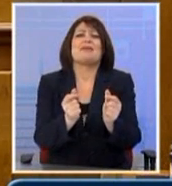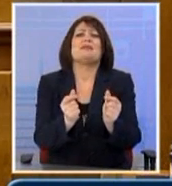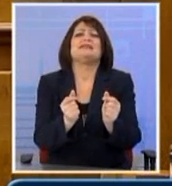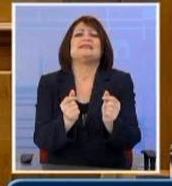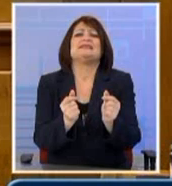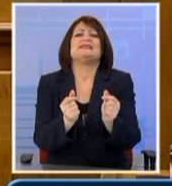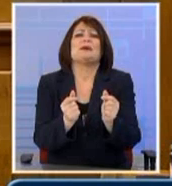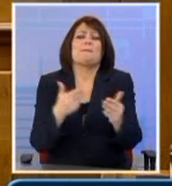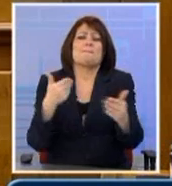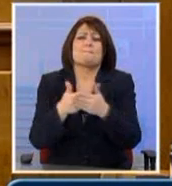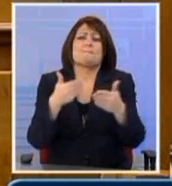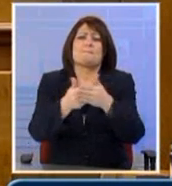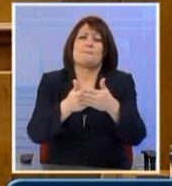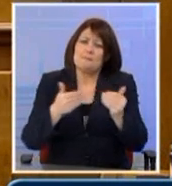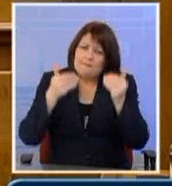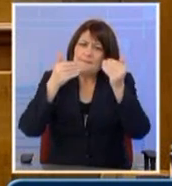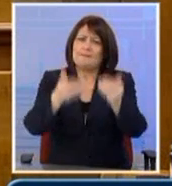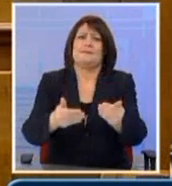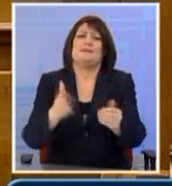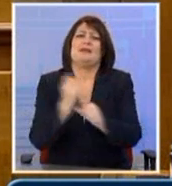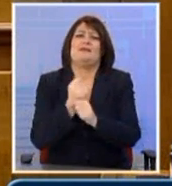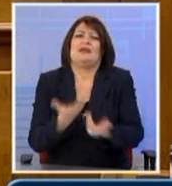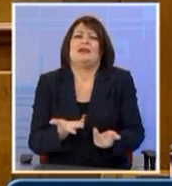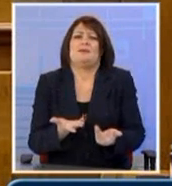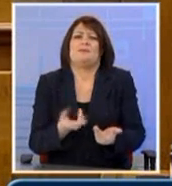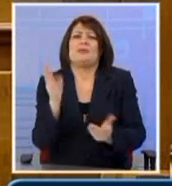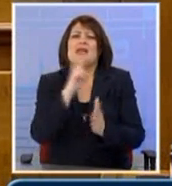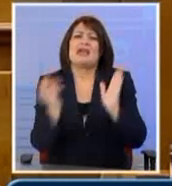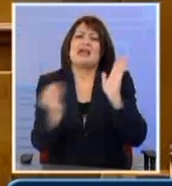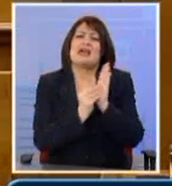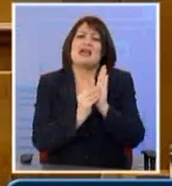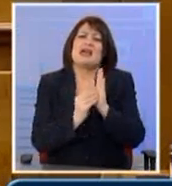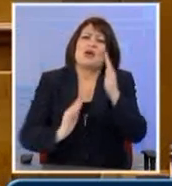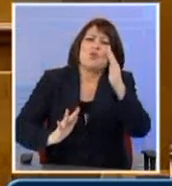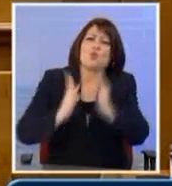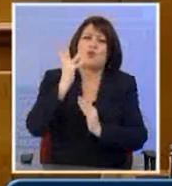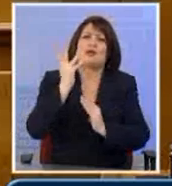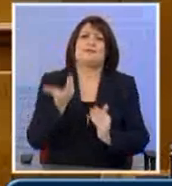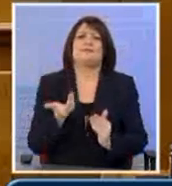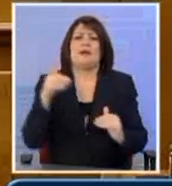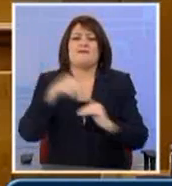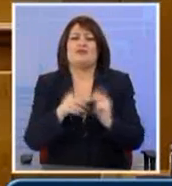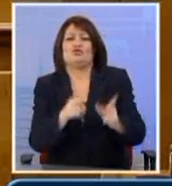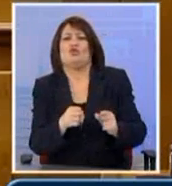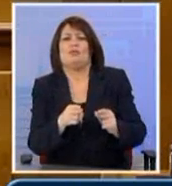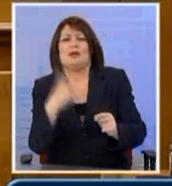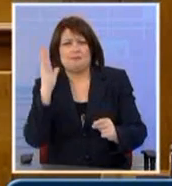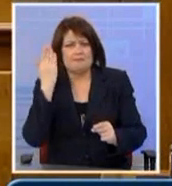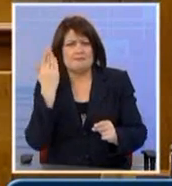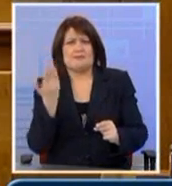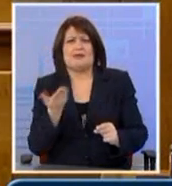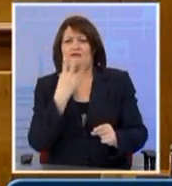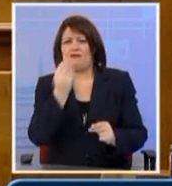των λικτοτήτων όπως λέγεται? Μήπως η ρήτρα ανάπτυξης ύφεσης υπήρχε και στο αρχικό σχέδιο